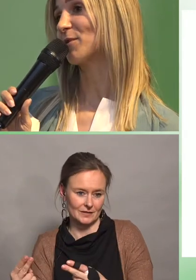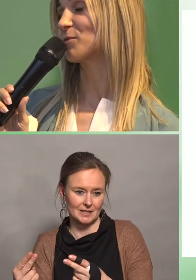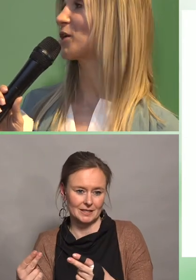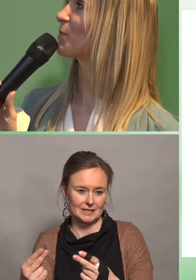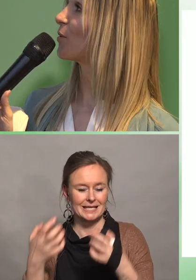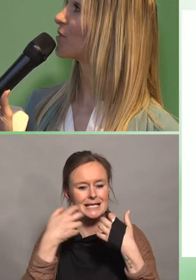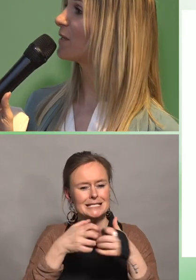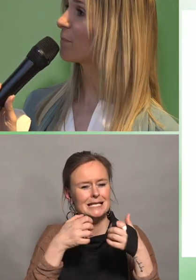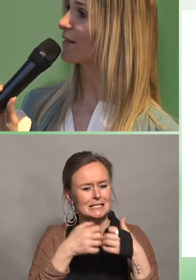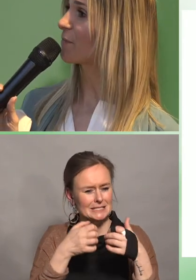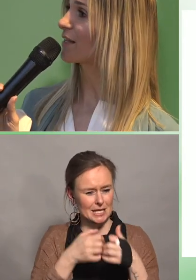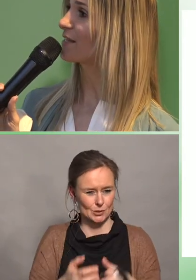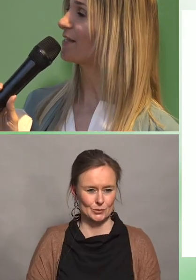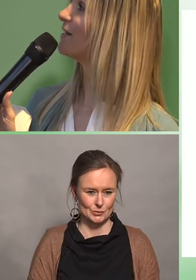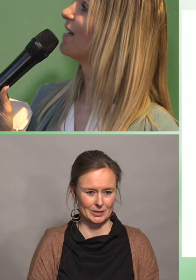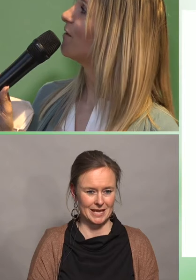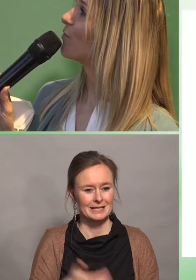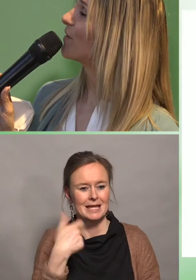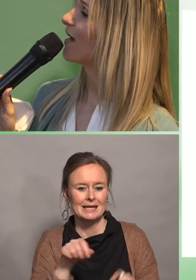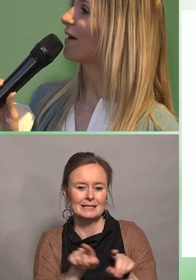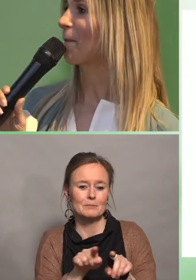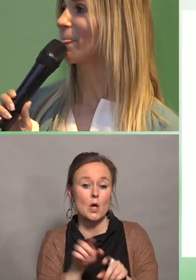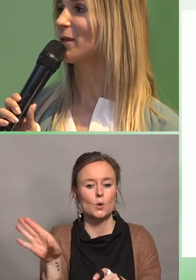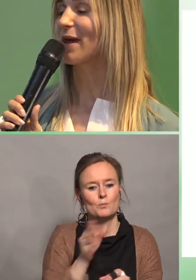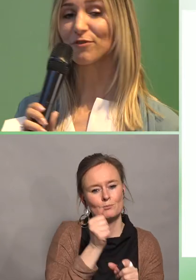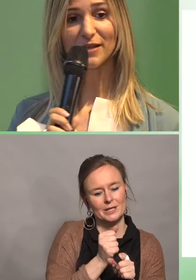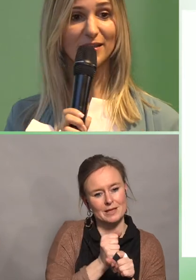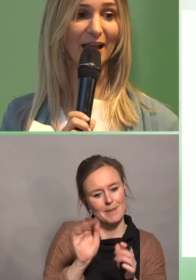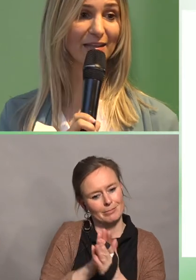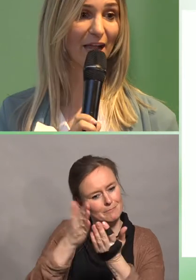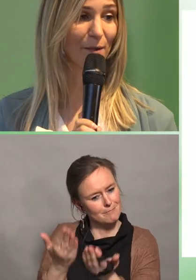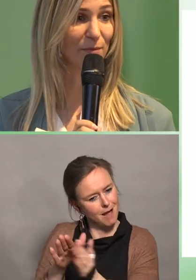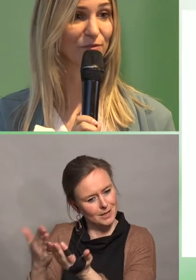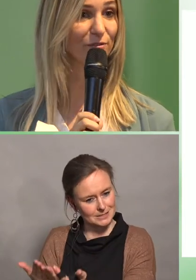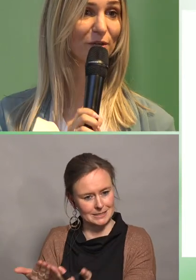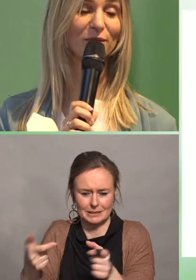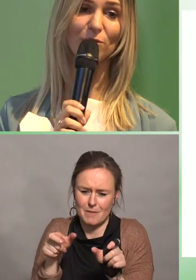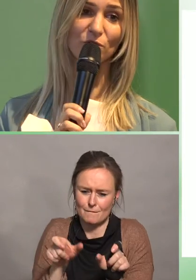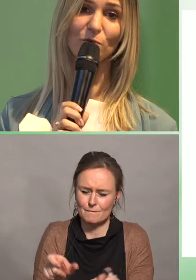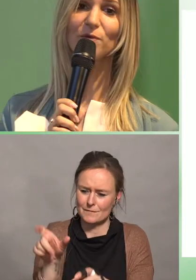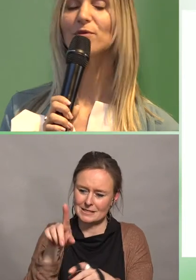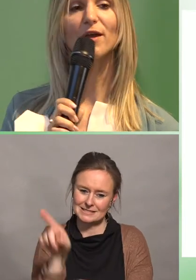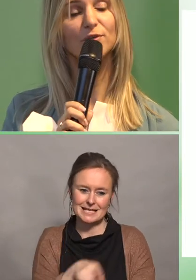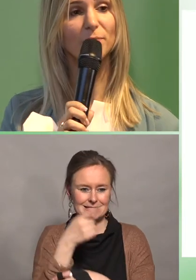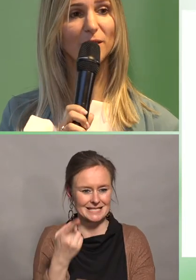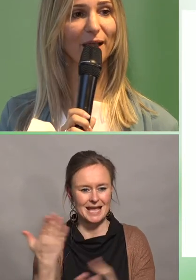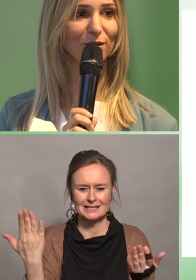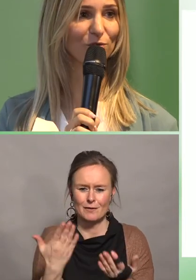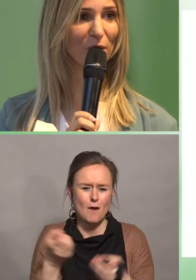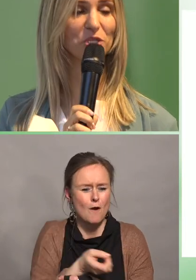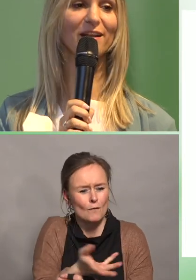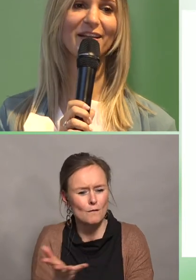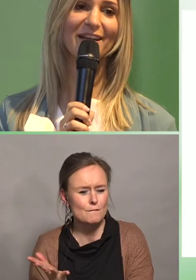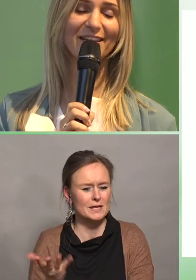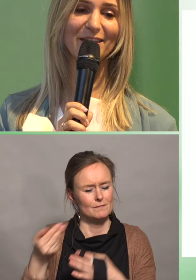da haben wir zum Beispiel auch unser Mitarbeitermagazin, wo wir immer eine fixe Seite haben, Vielfalt und Inklusion, wo wir einfach die Mitarbeiter